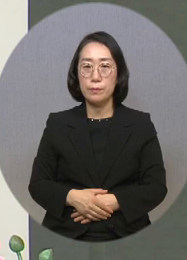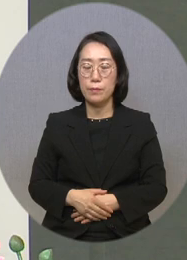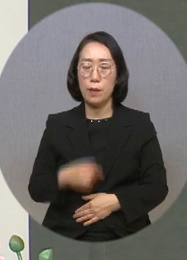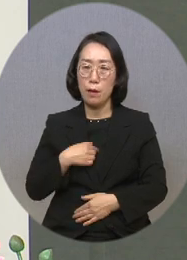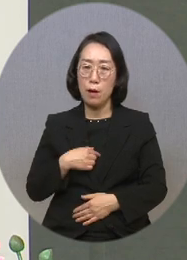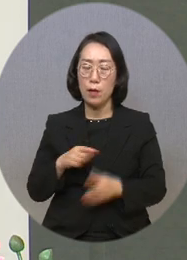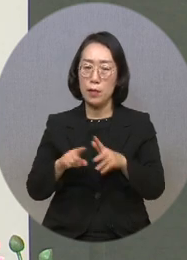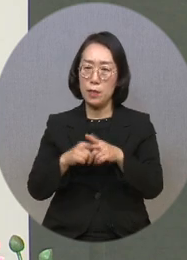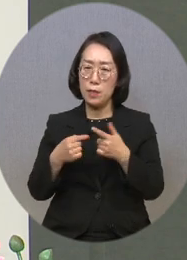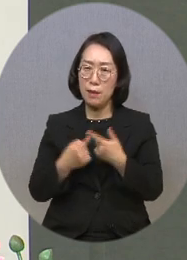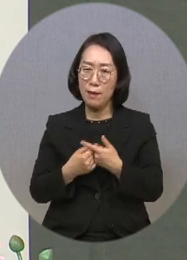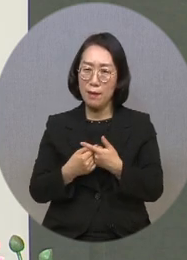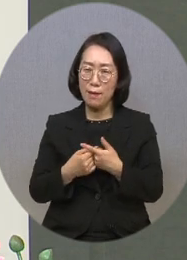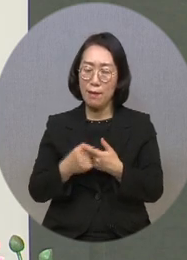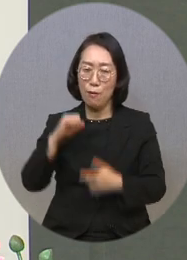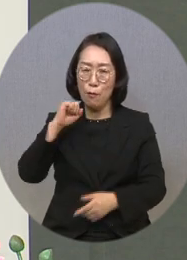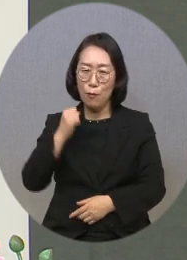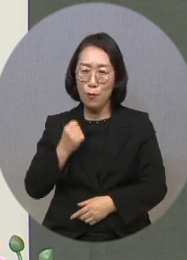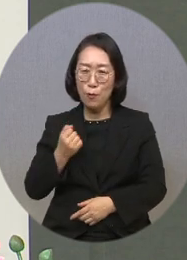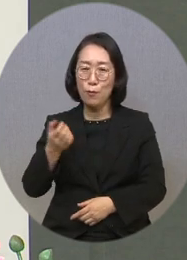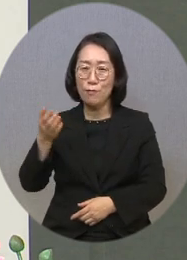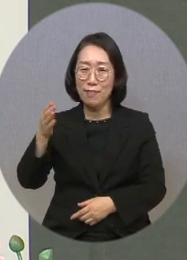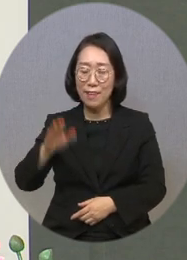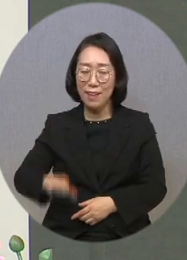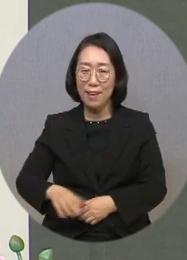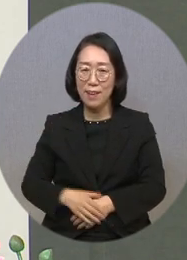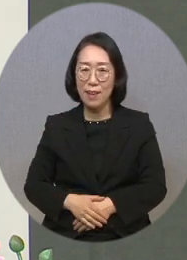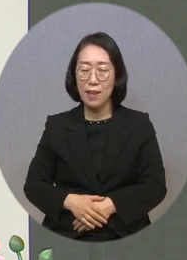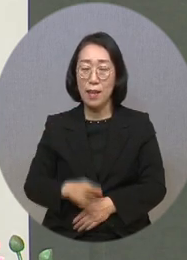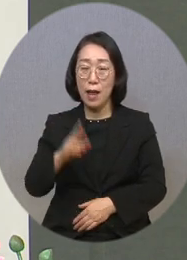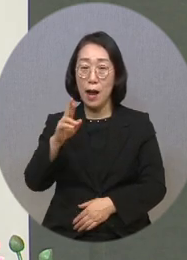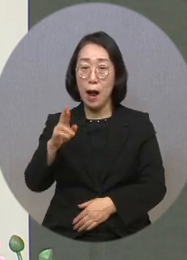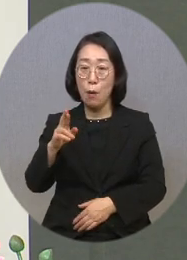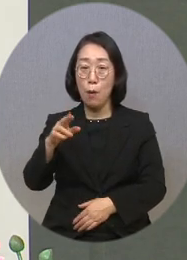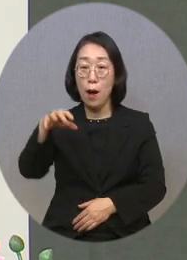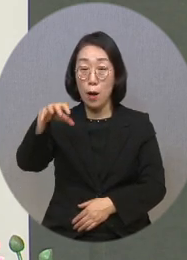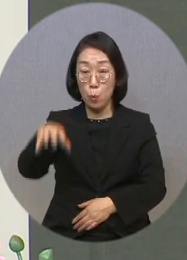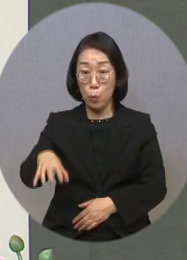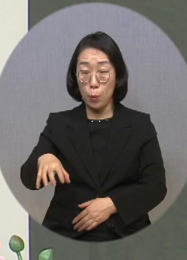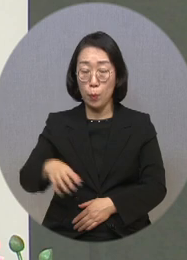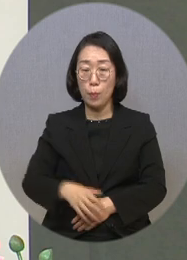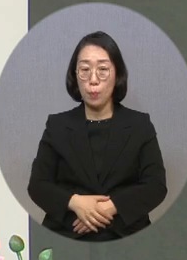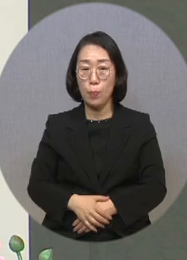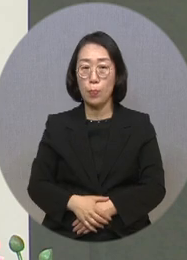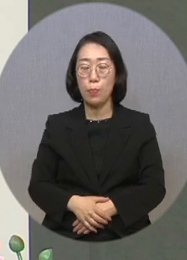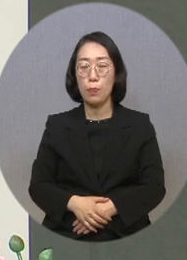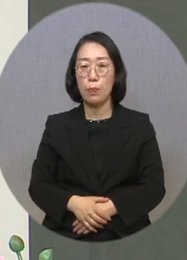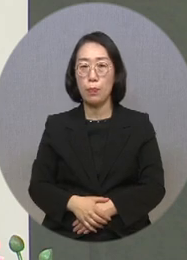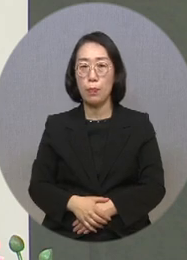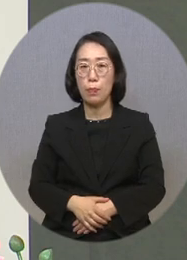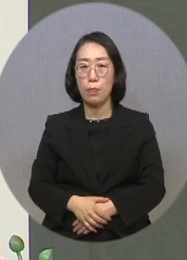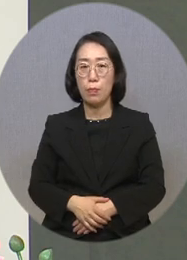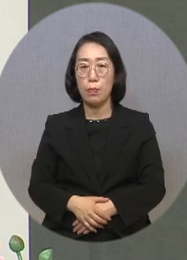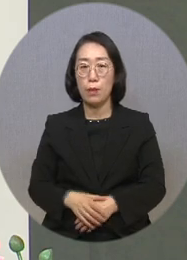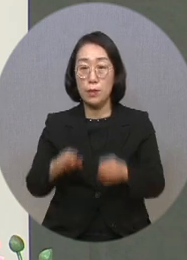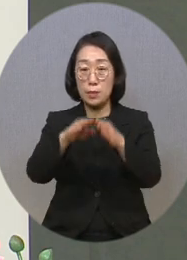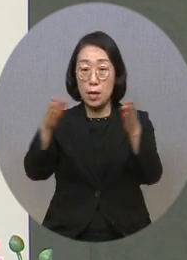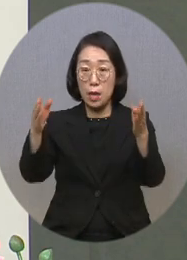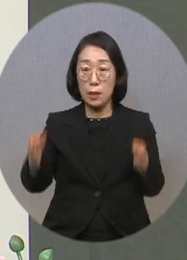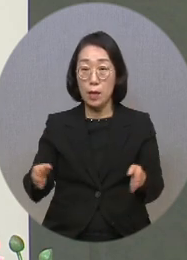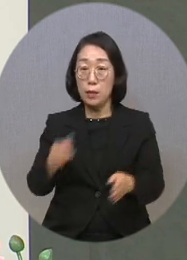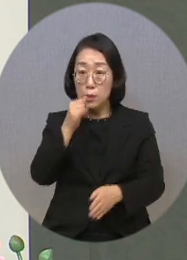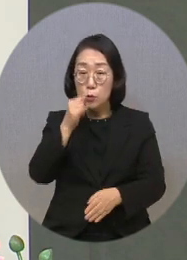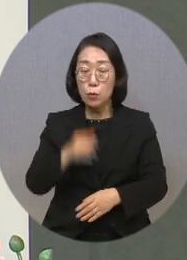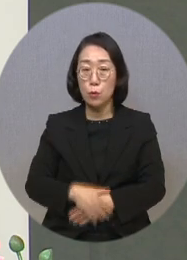잘 못하는지 모르겠지만은 네네. 강화도에 네 거기도 천재단이 있었죠. 천재단이 지금 네. 있죠.